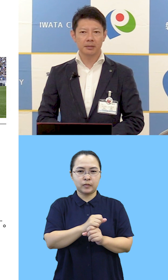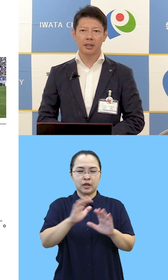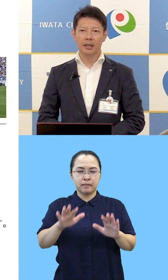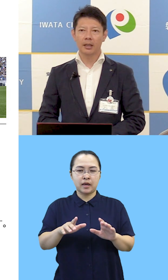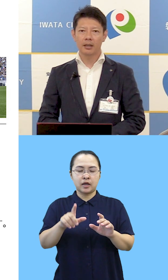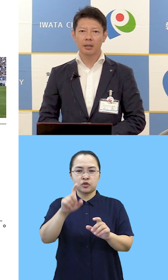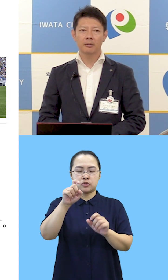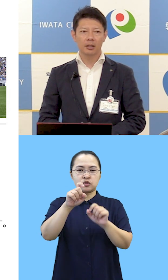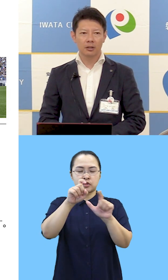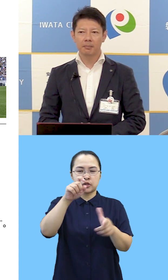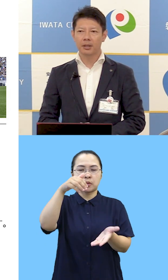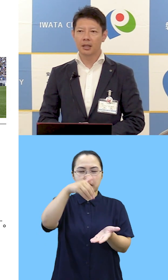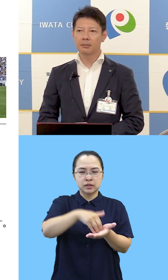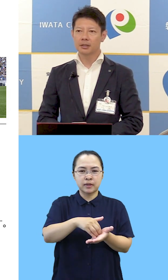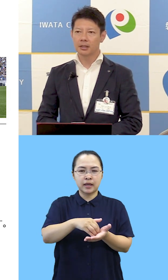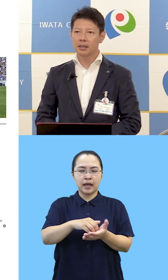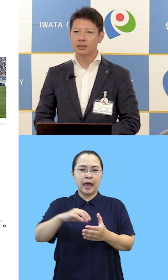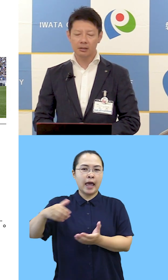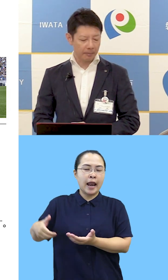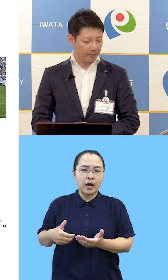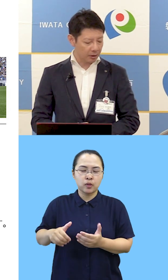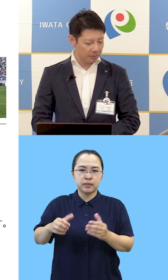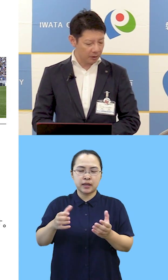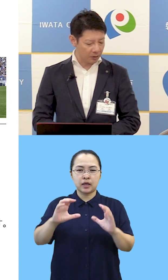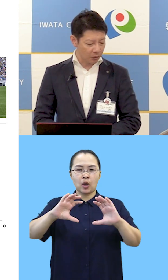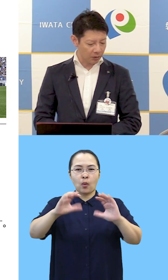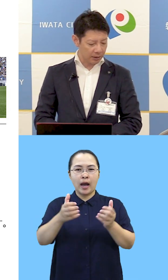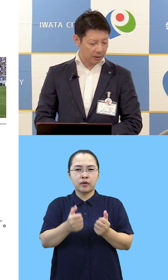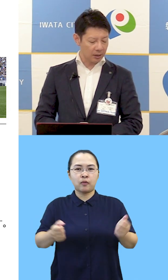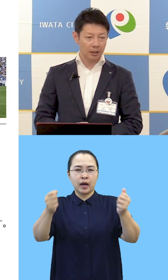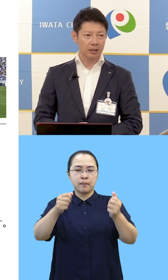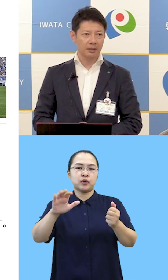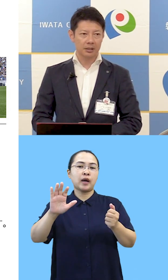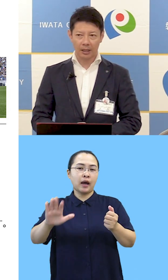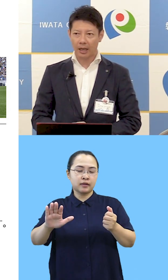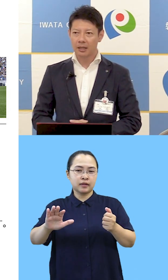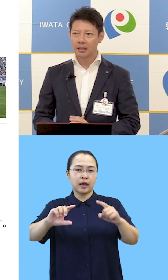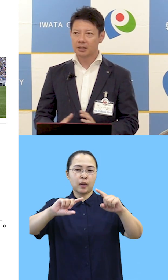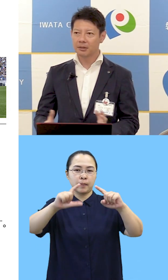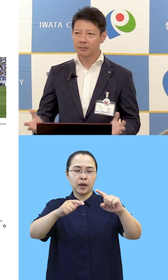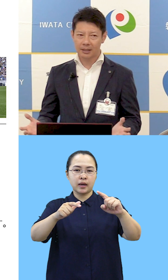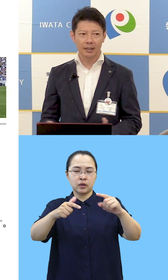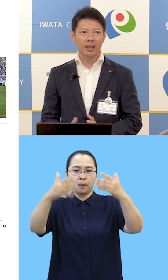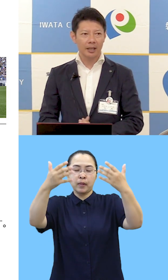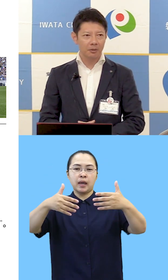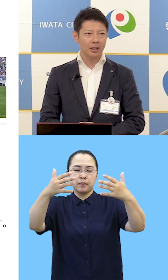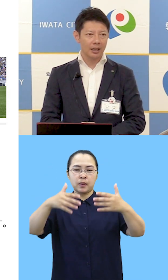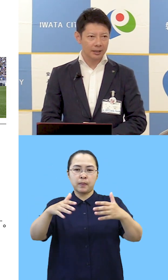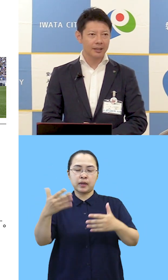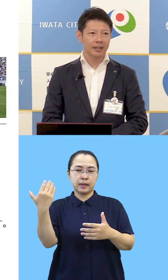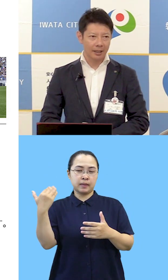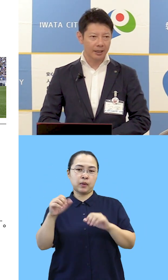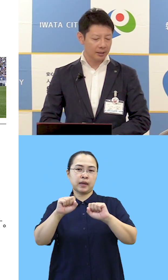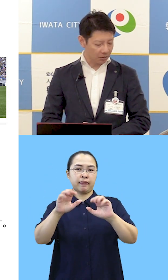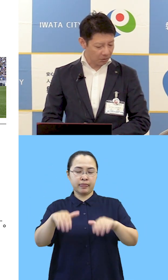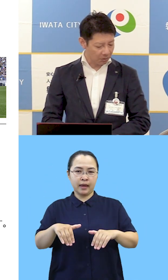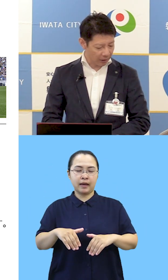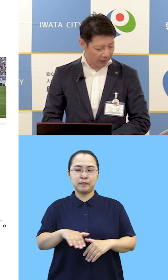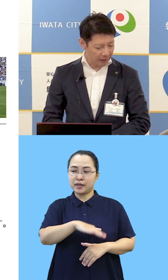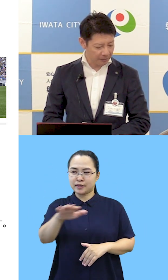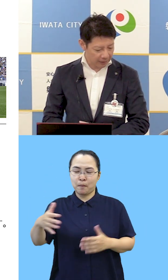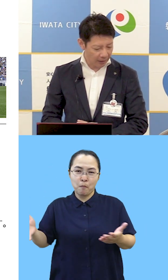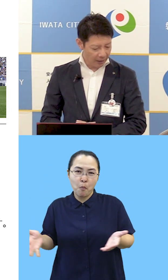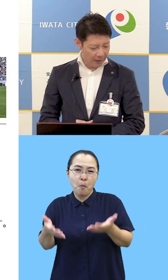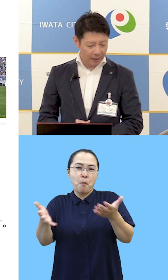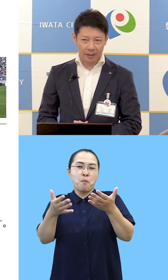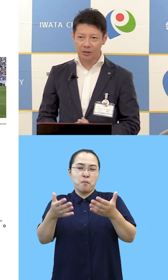月の末までラグビーワールドカップがありまして、先日もパブリックビューイングを行わせていただきましたが、市民の皆さん大変盛り上がっていただいたところ